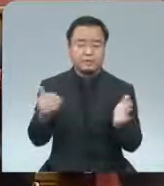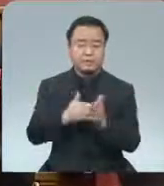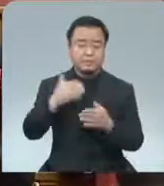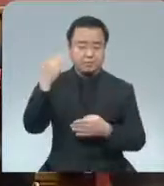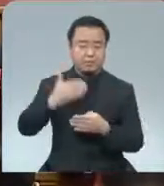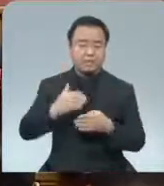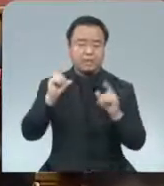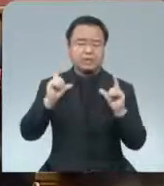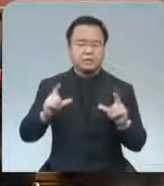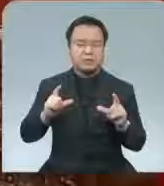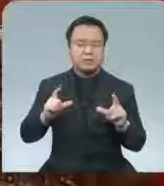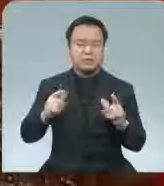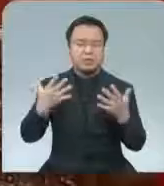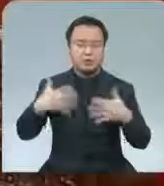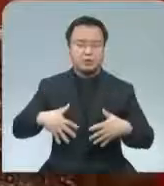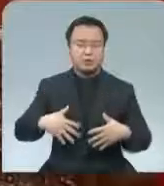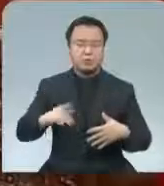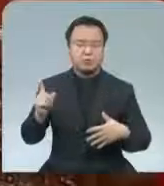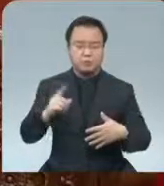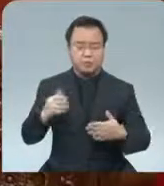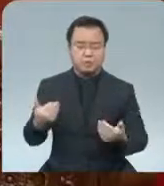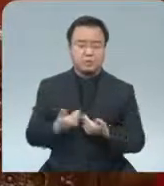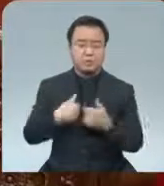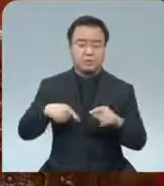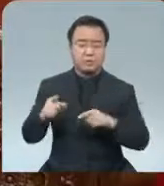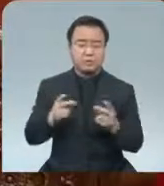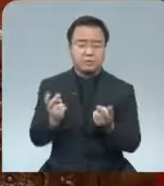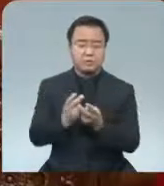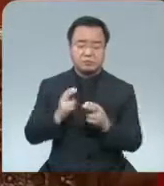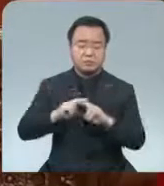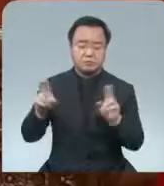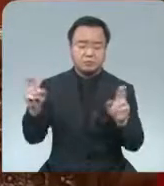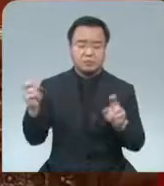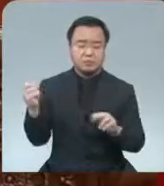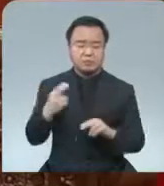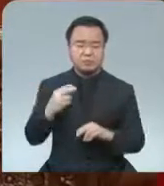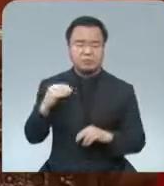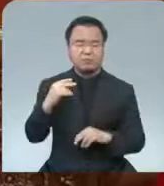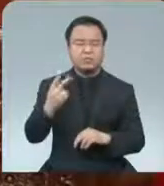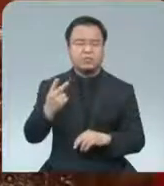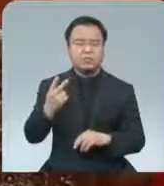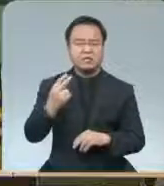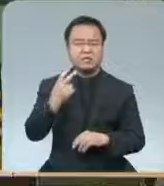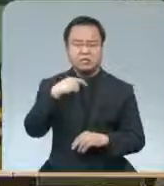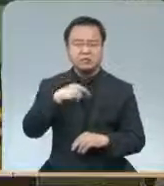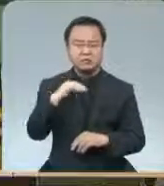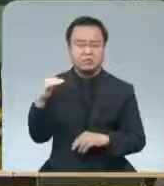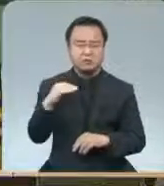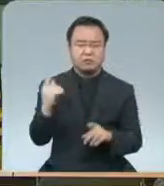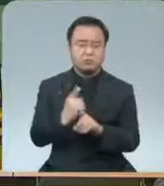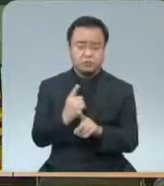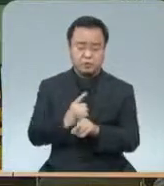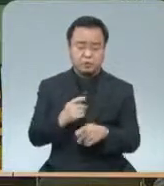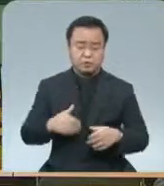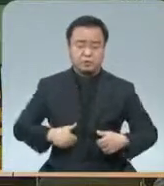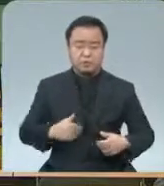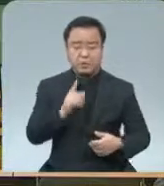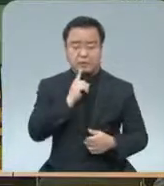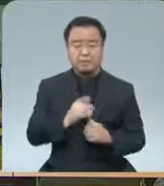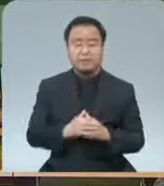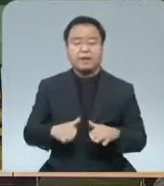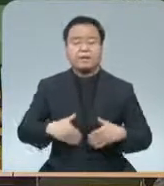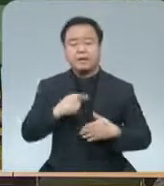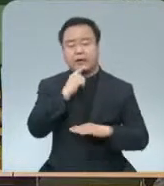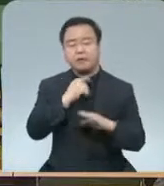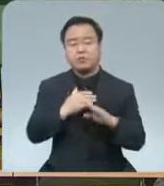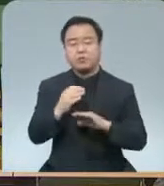harus dihapuskan untuk mewujudkan deklarasi untuk mengakhiri perang yang disebut oleh Presiden munchkin di pidatonya pada sidang umum PBB